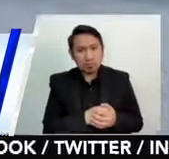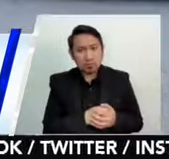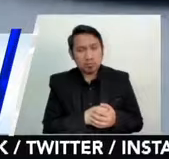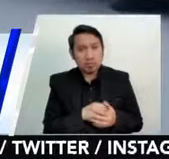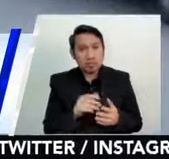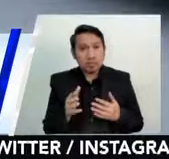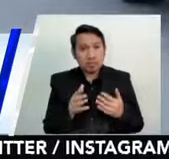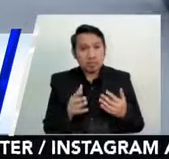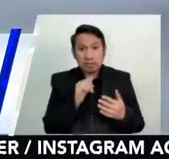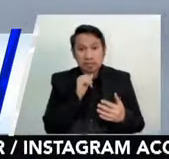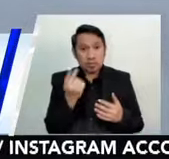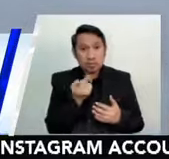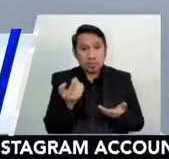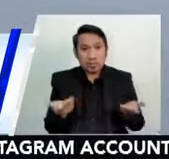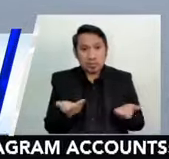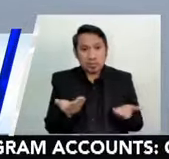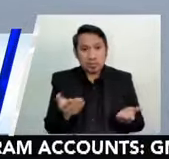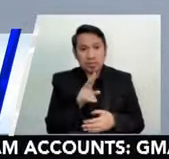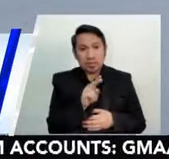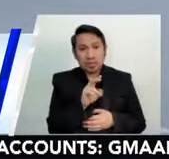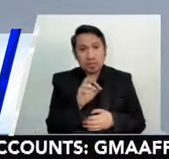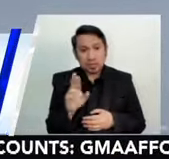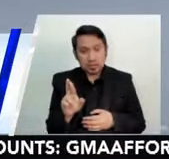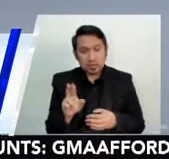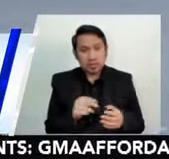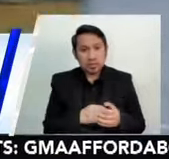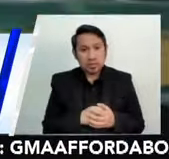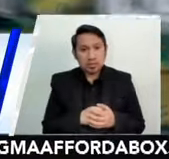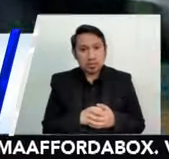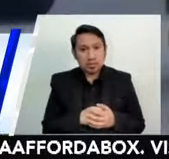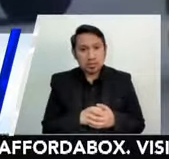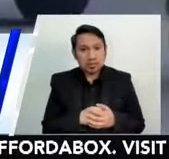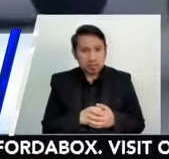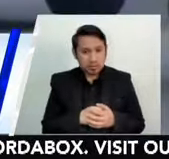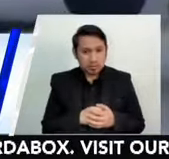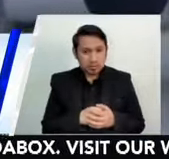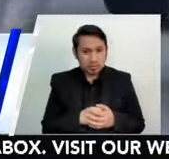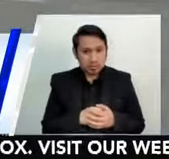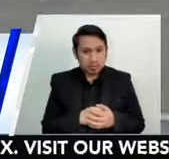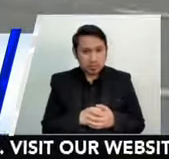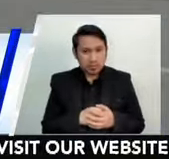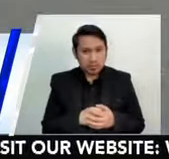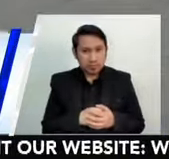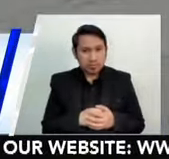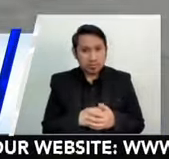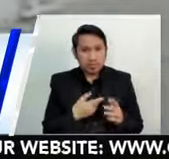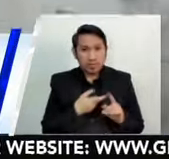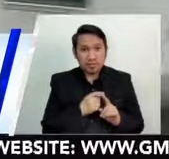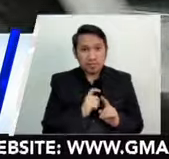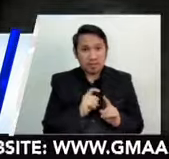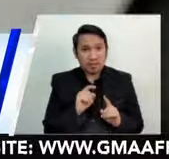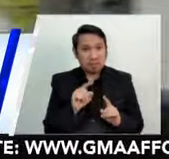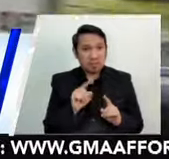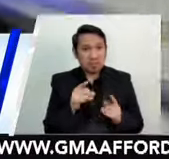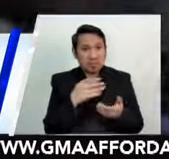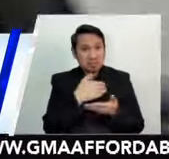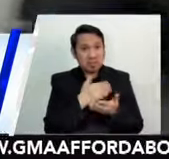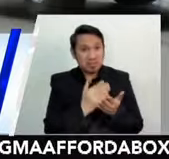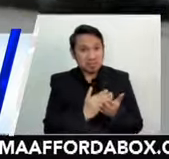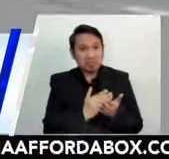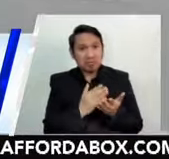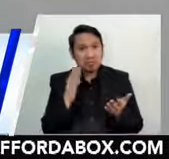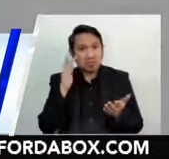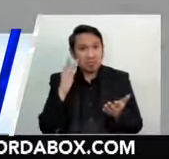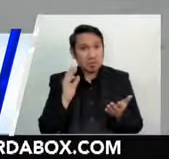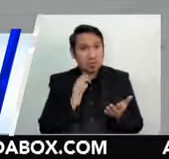Region, nasa na yung subsidy mula doon sa 2.5 billion na inilaan ng Kongreso.